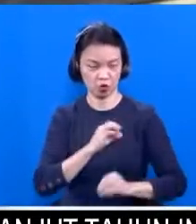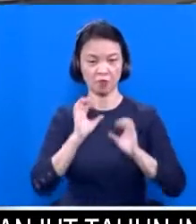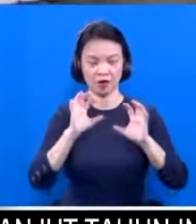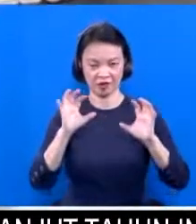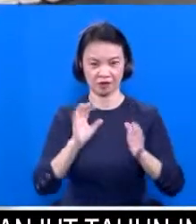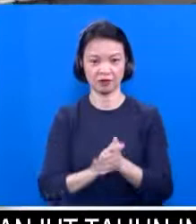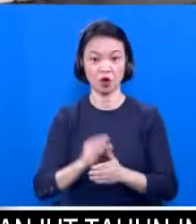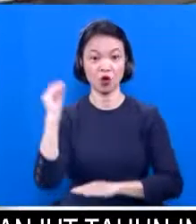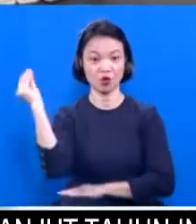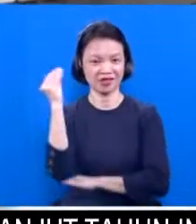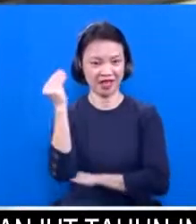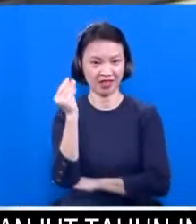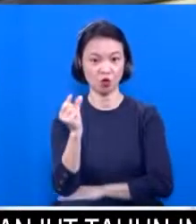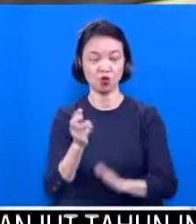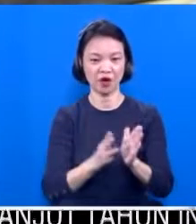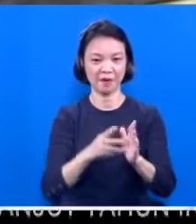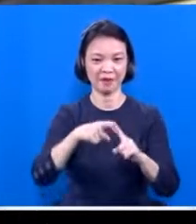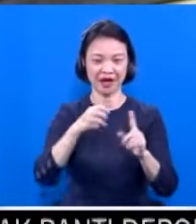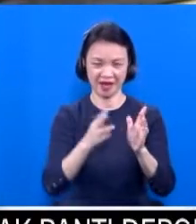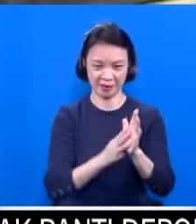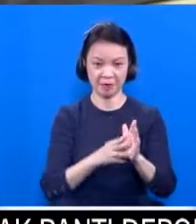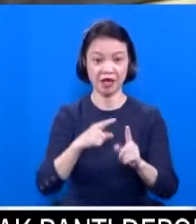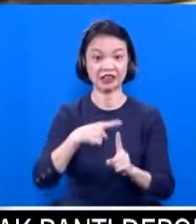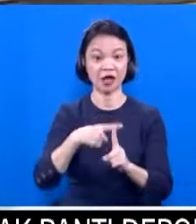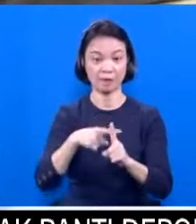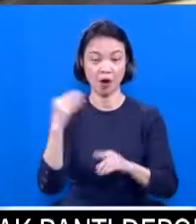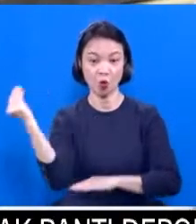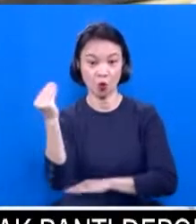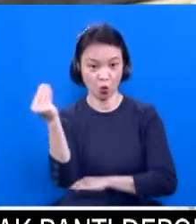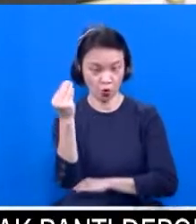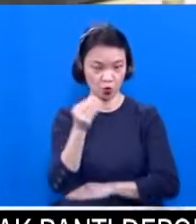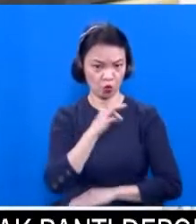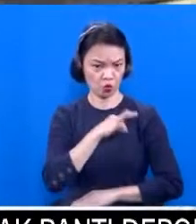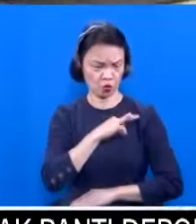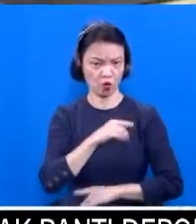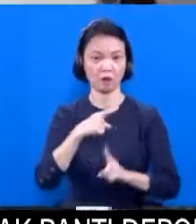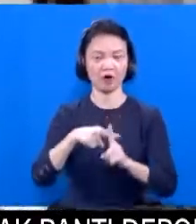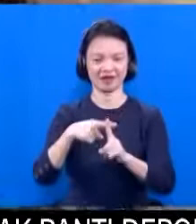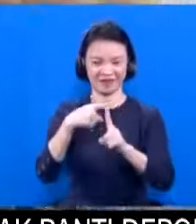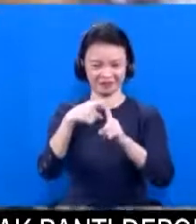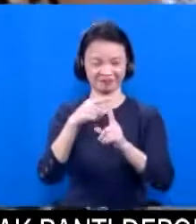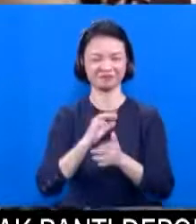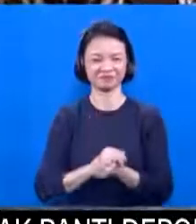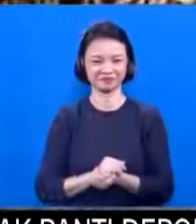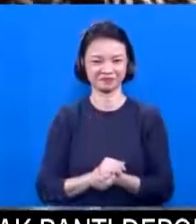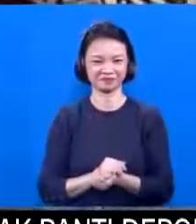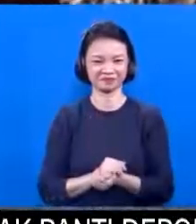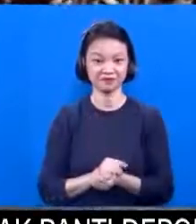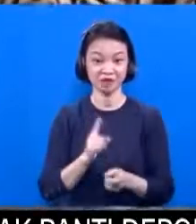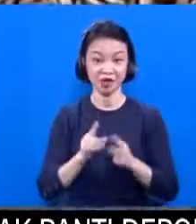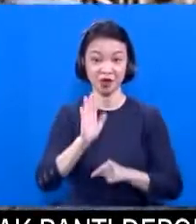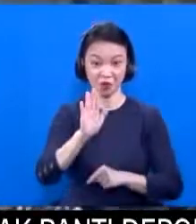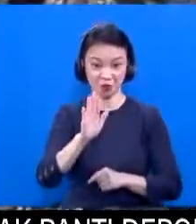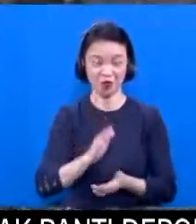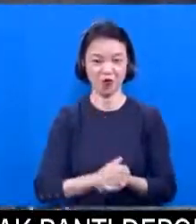UMKM ini menambah kunjungan yang otomatis juga menambah pemasukan untuk Taman Tuwul ini. Nah, jika Anda